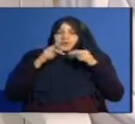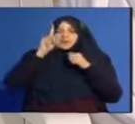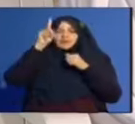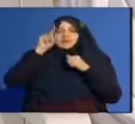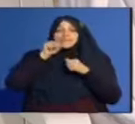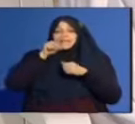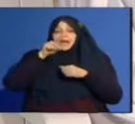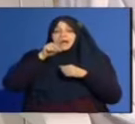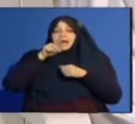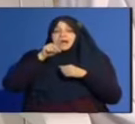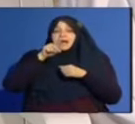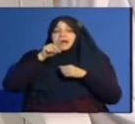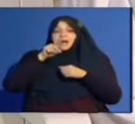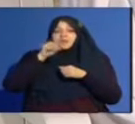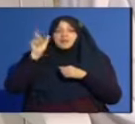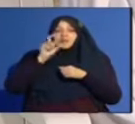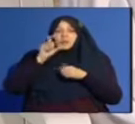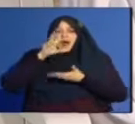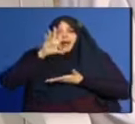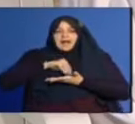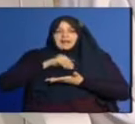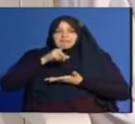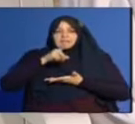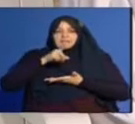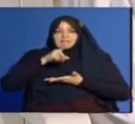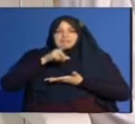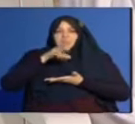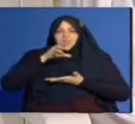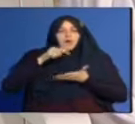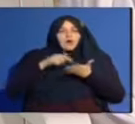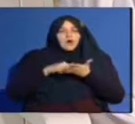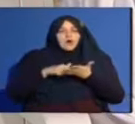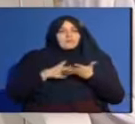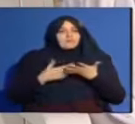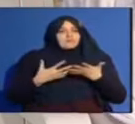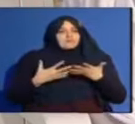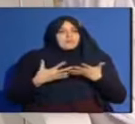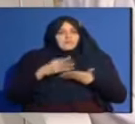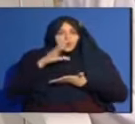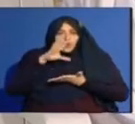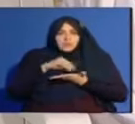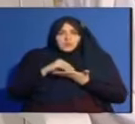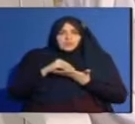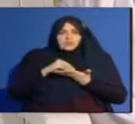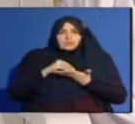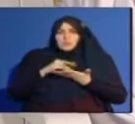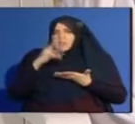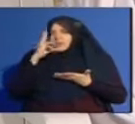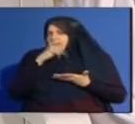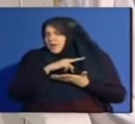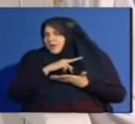يستقبل المؤمن حيث كان. يعني المصيبة تفهمنا بأن المصيبة تكون